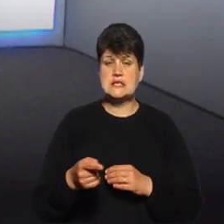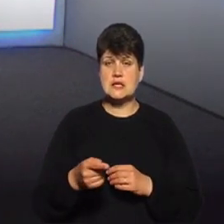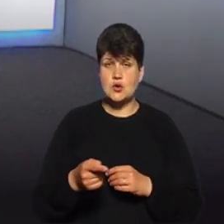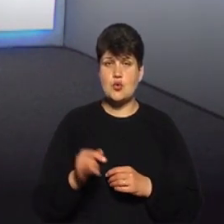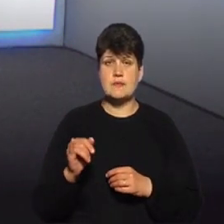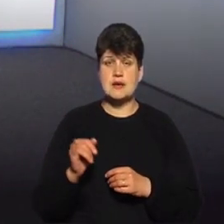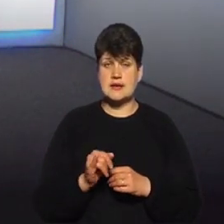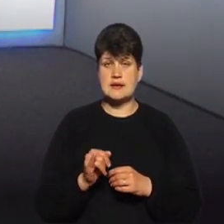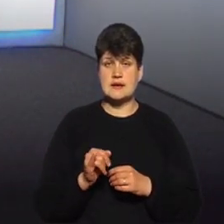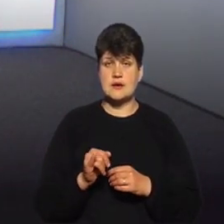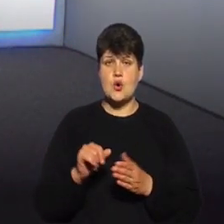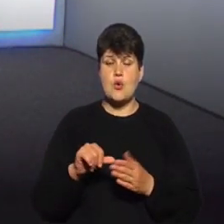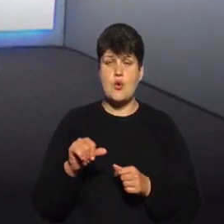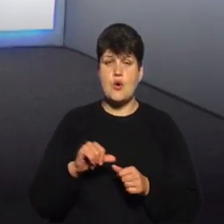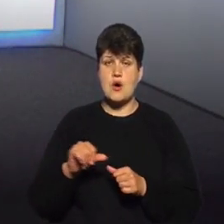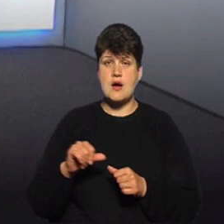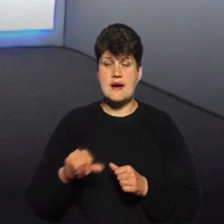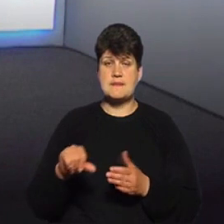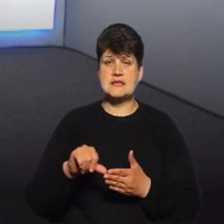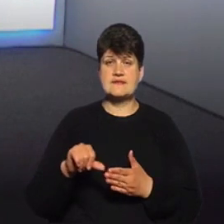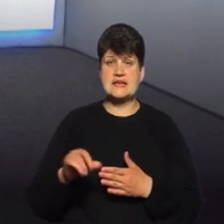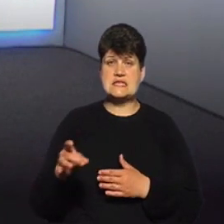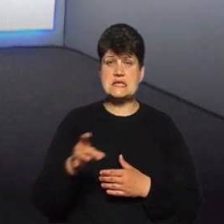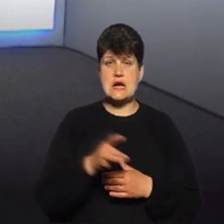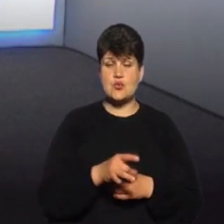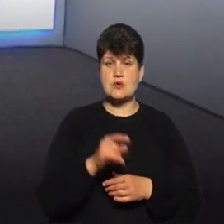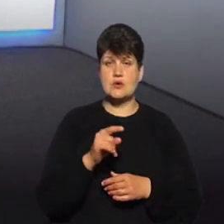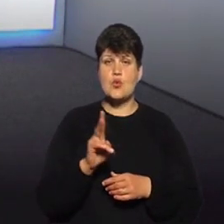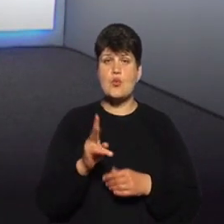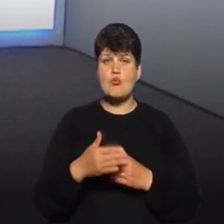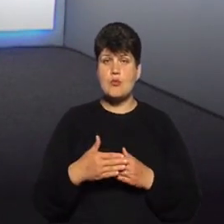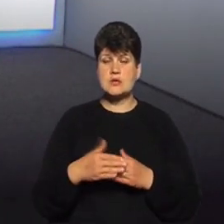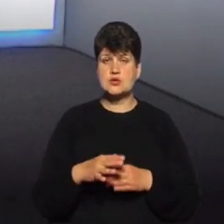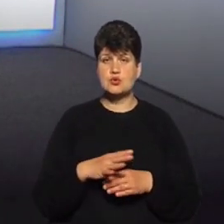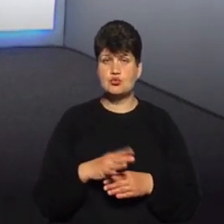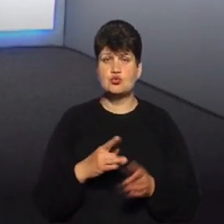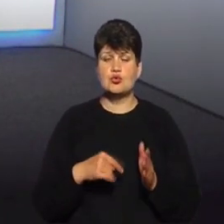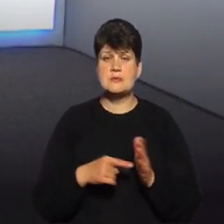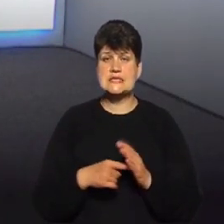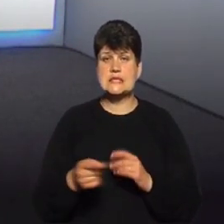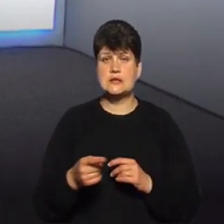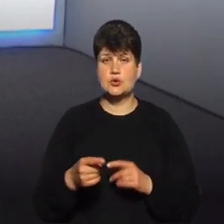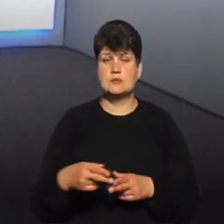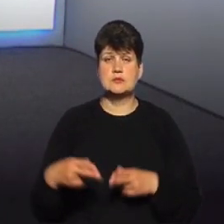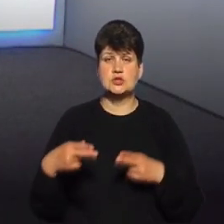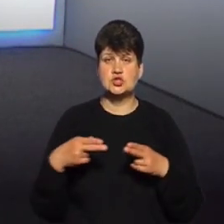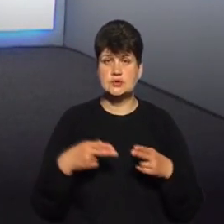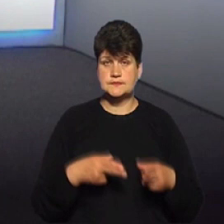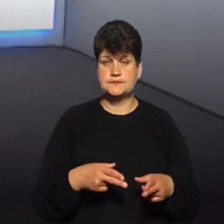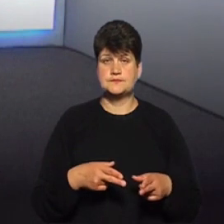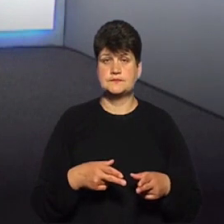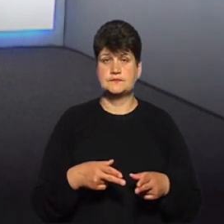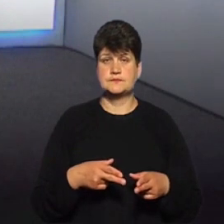деякі представники з районів, там, кому ближче було до міста Тернополя доїжджати, добиратися.